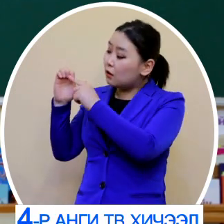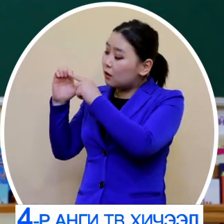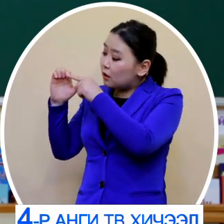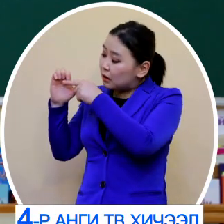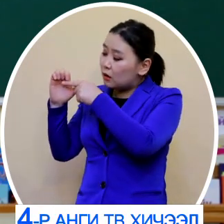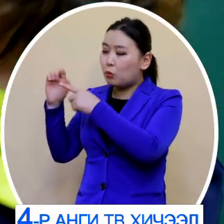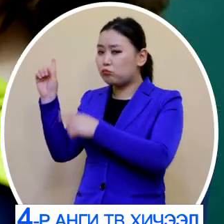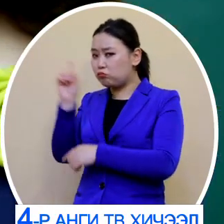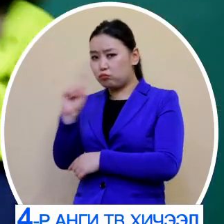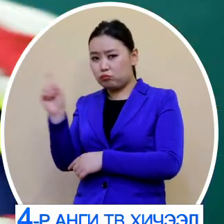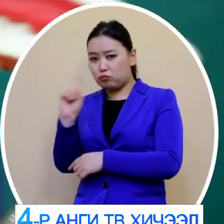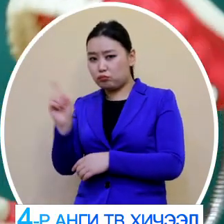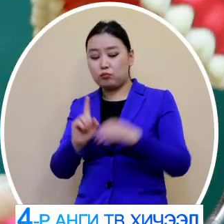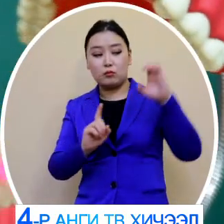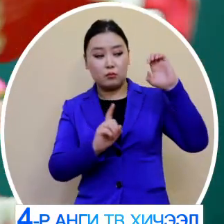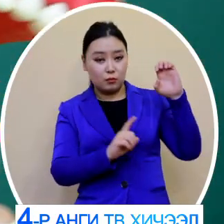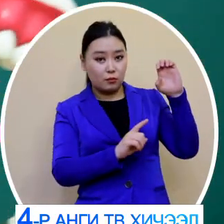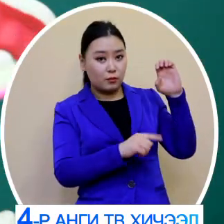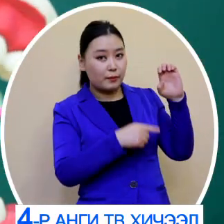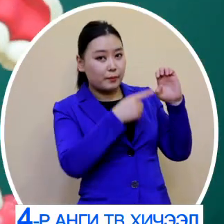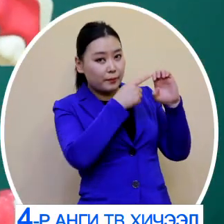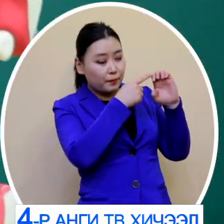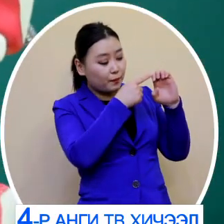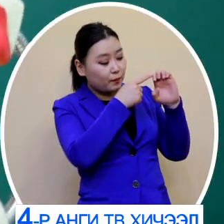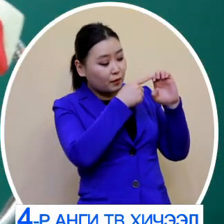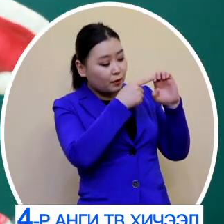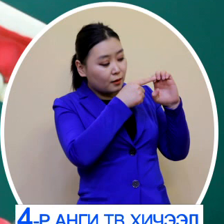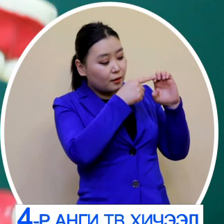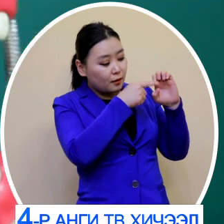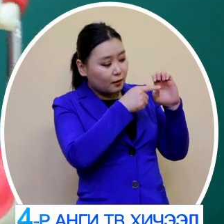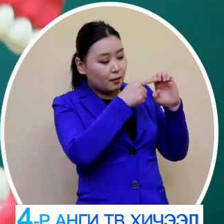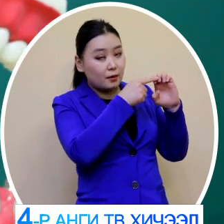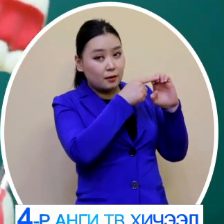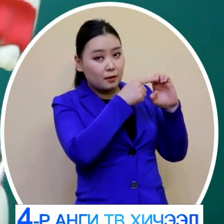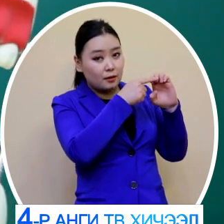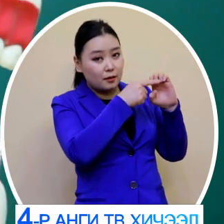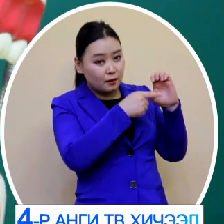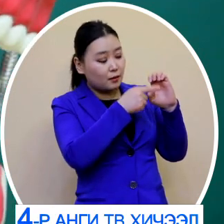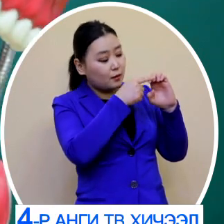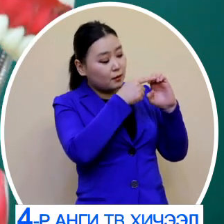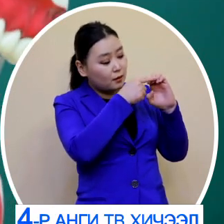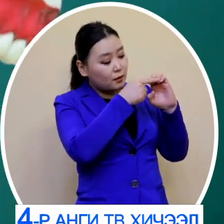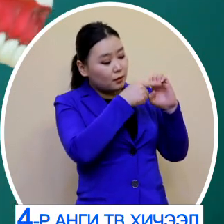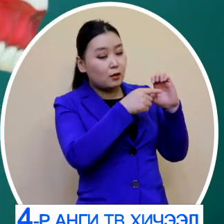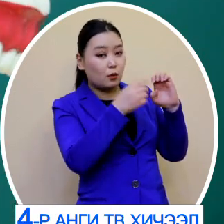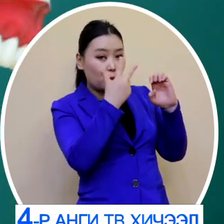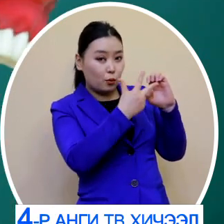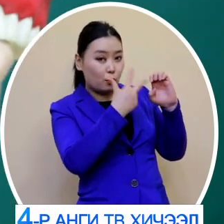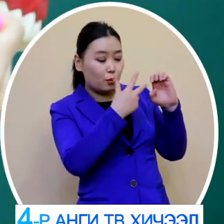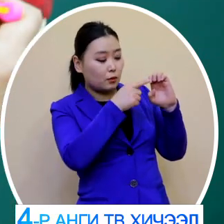ингэж сольж угаахгүй. Харин бугалгаар нь ингэж эргүүлж угаана. За, ингээд